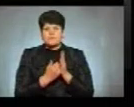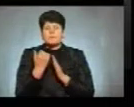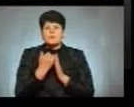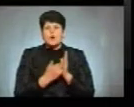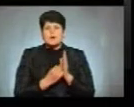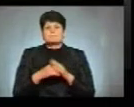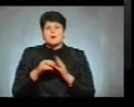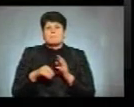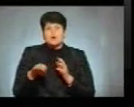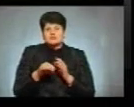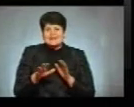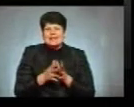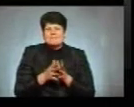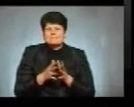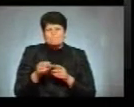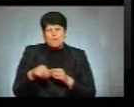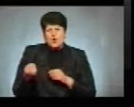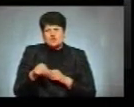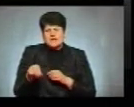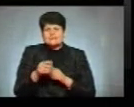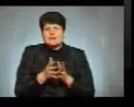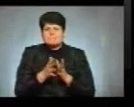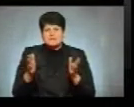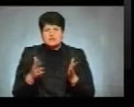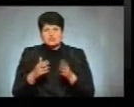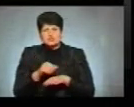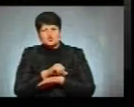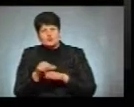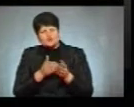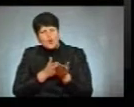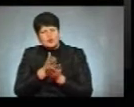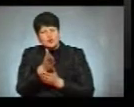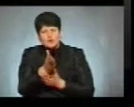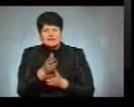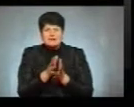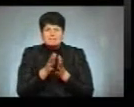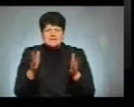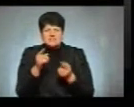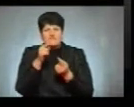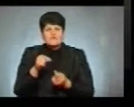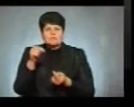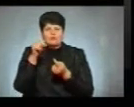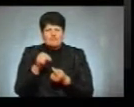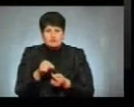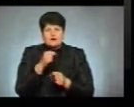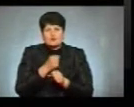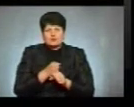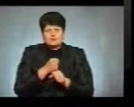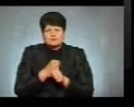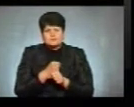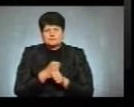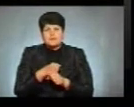програма Порошенка більше зовнішньо орієнтована і, на мій погляд, більше відповідає функціям,